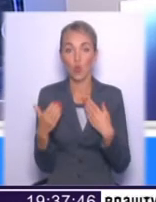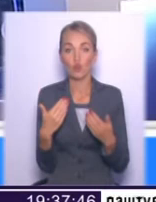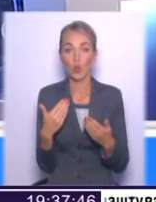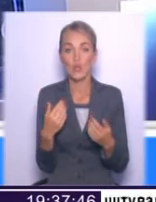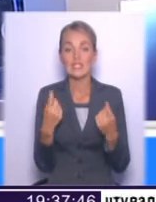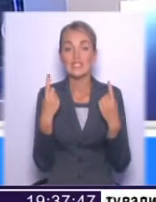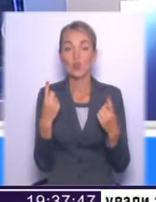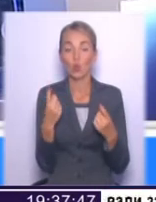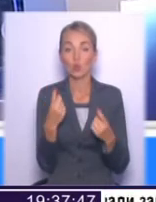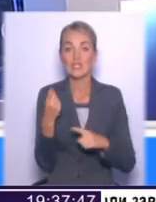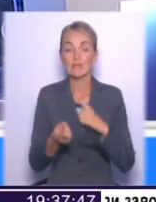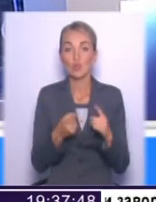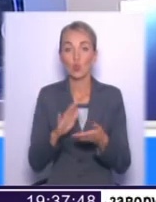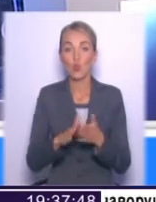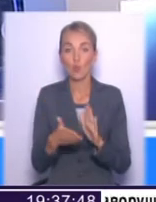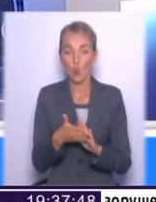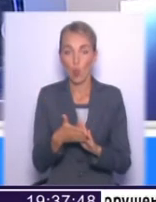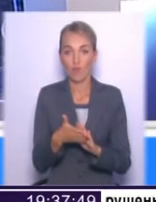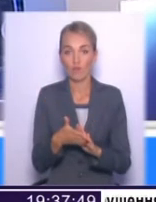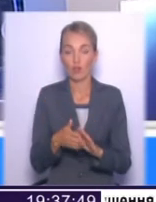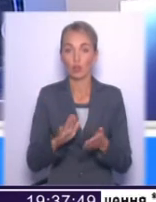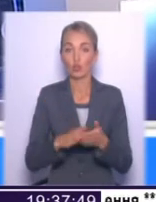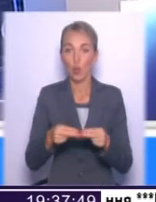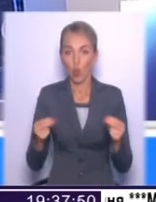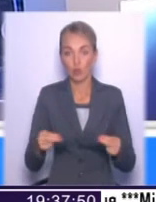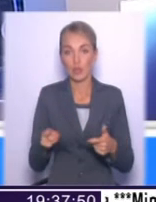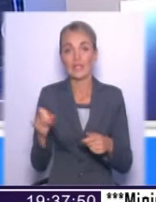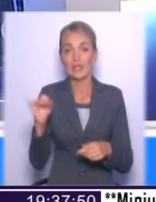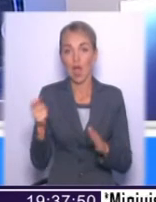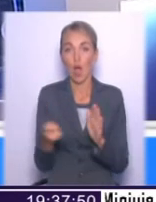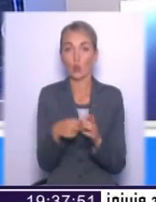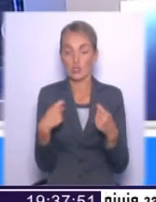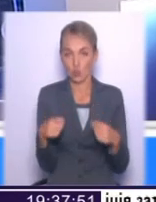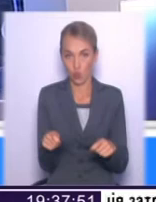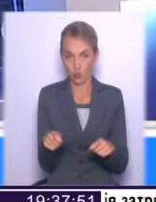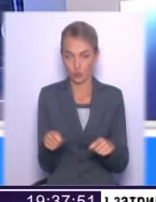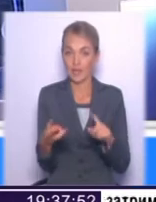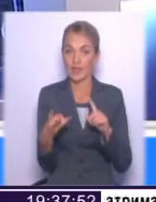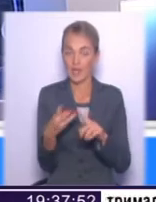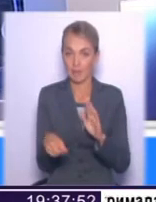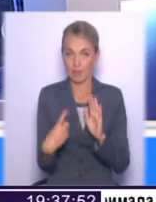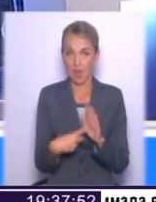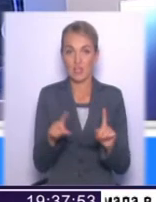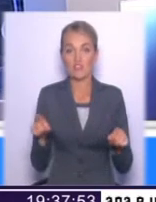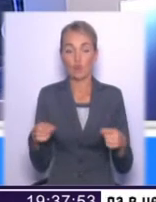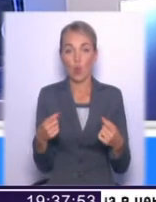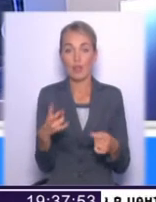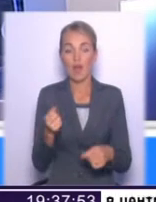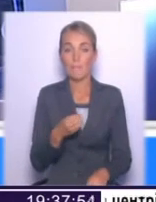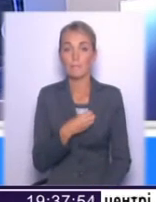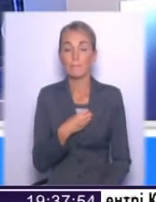істотної зміни умов договору і аукціону, конкурсу чи редукціону. Третє питання. Створення на